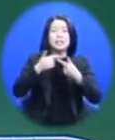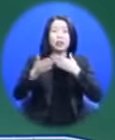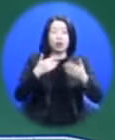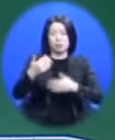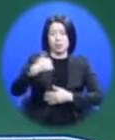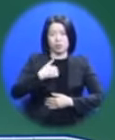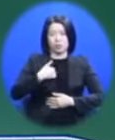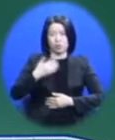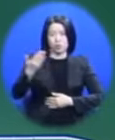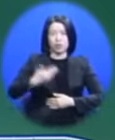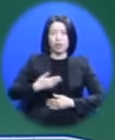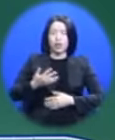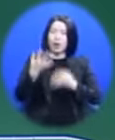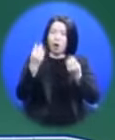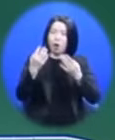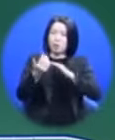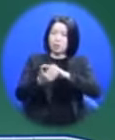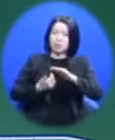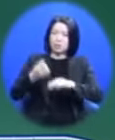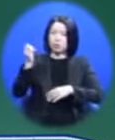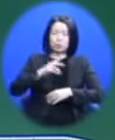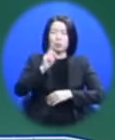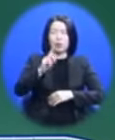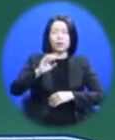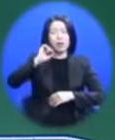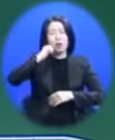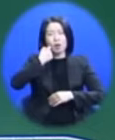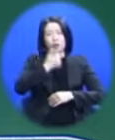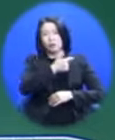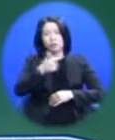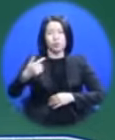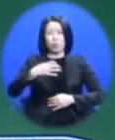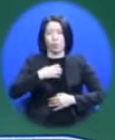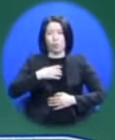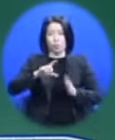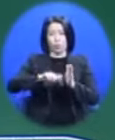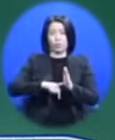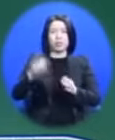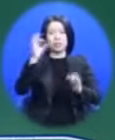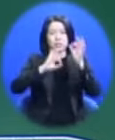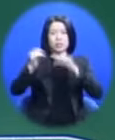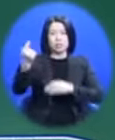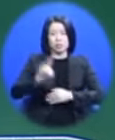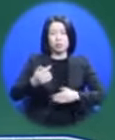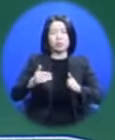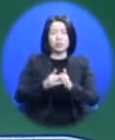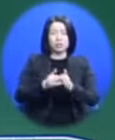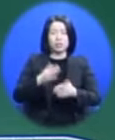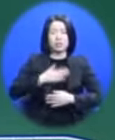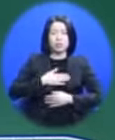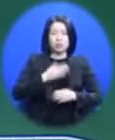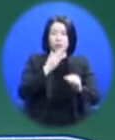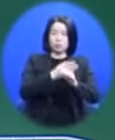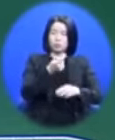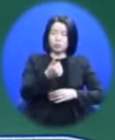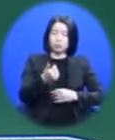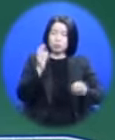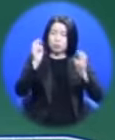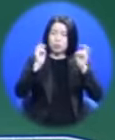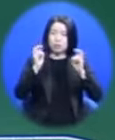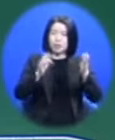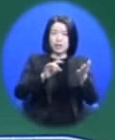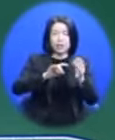저에게 얼마 전 또 하나의 큰 어려움과 위기가 찾아왔습니다. 저는 중소기업체에